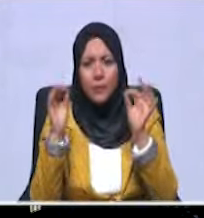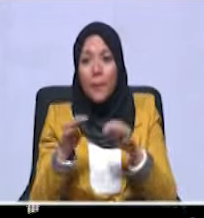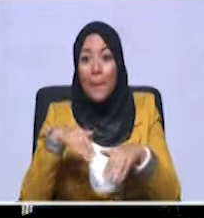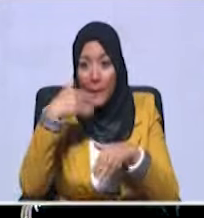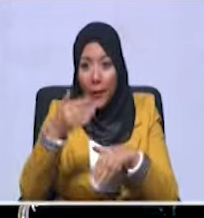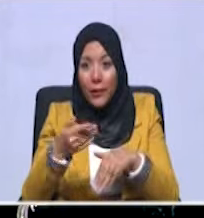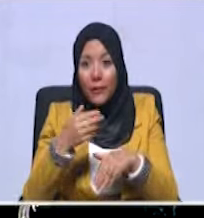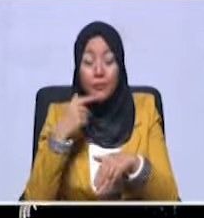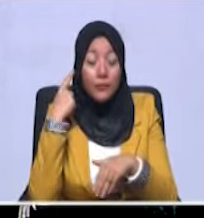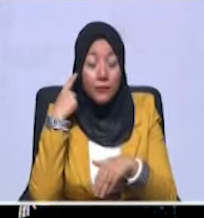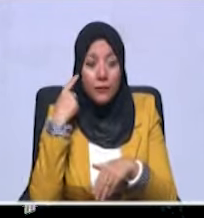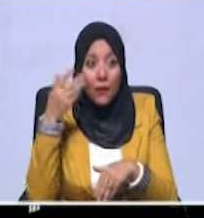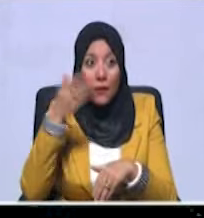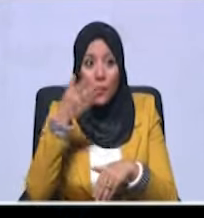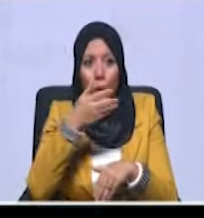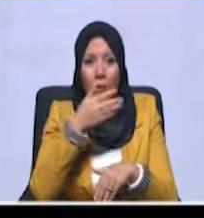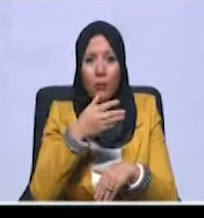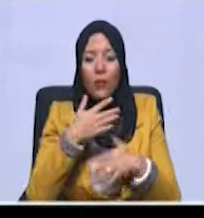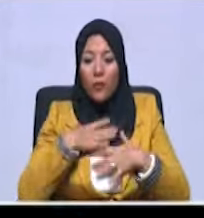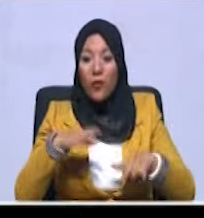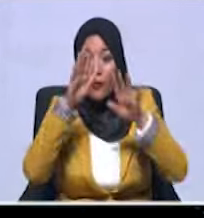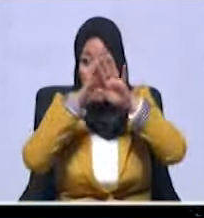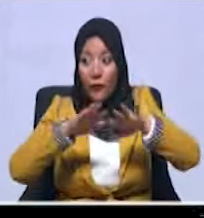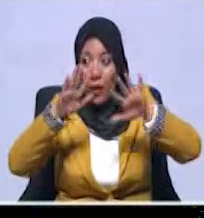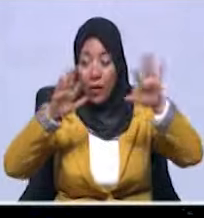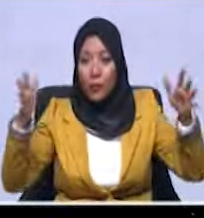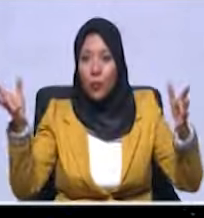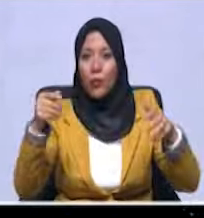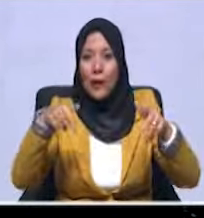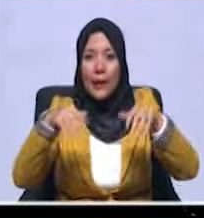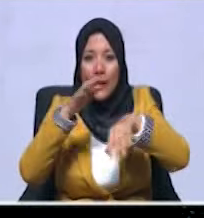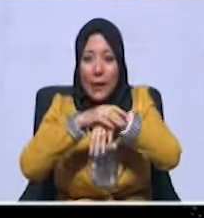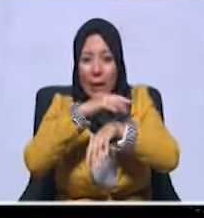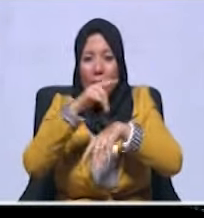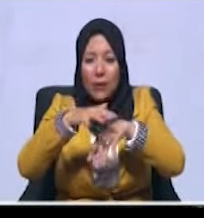وبعدين في يوم عرض، هو كانت رجليه بدأت تورم،